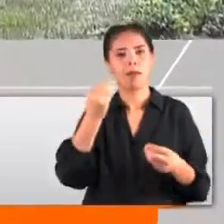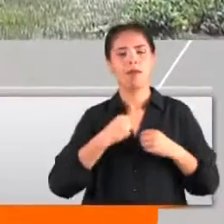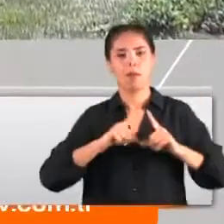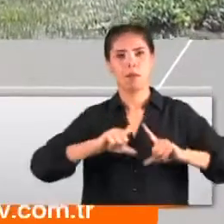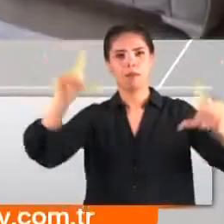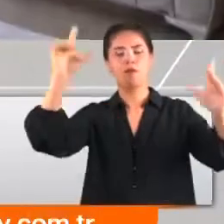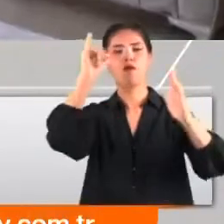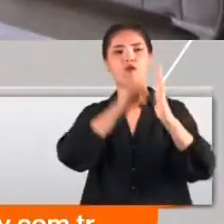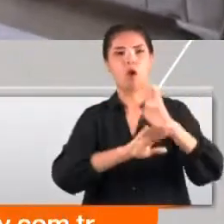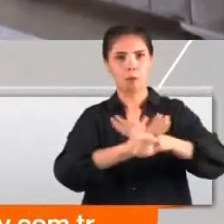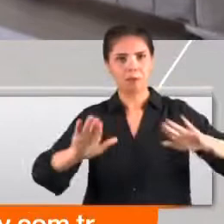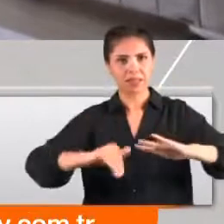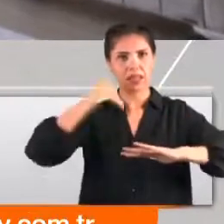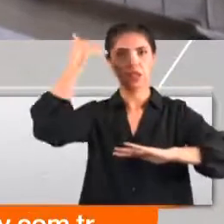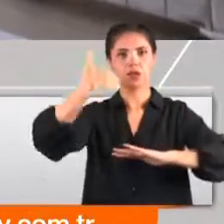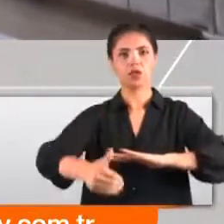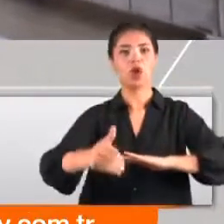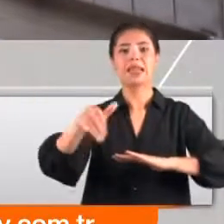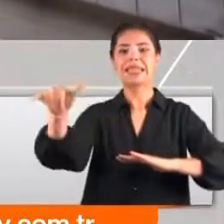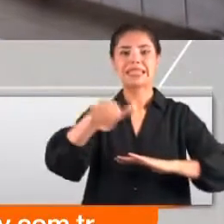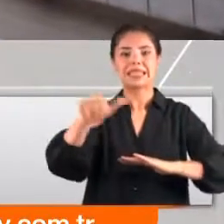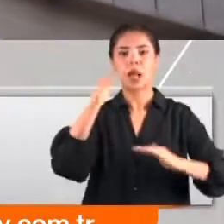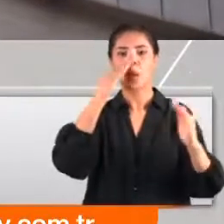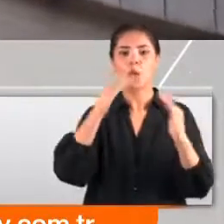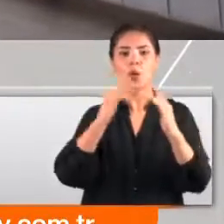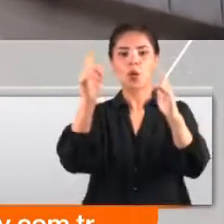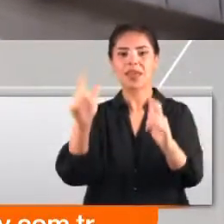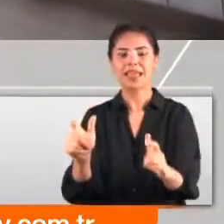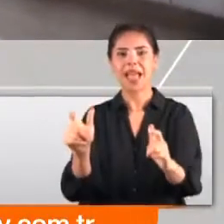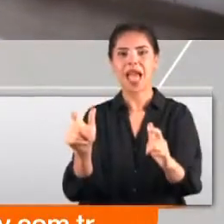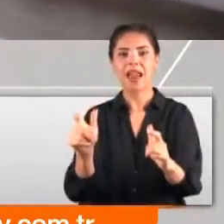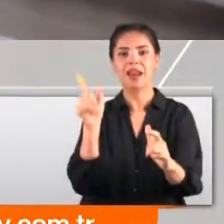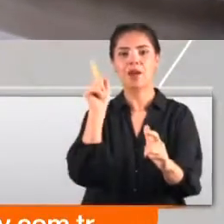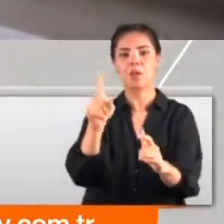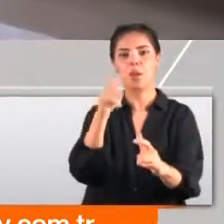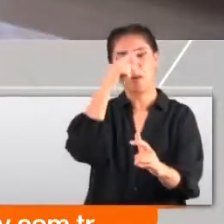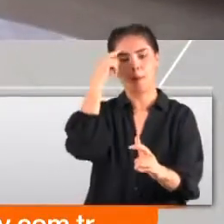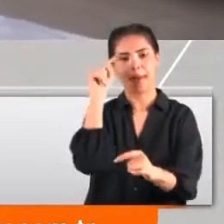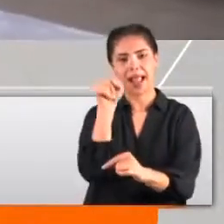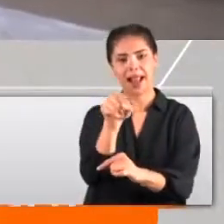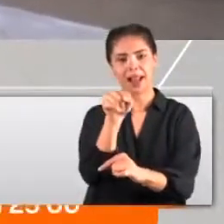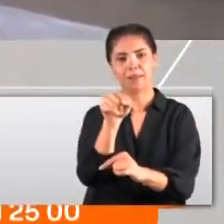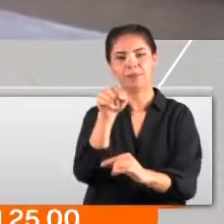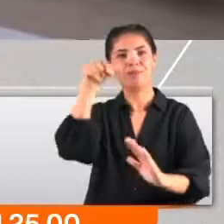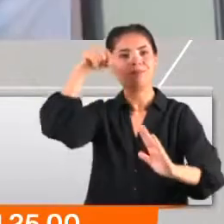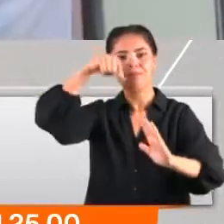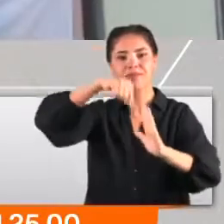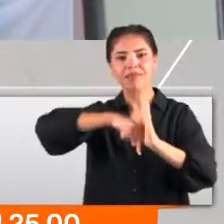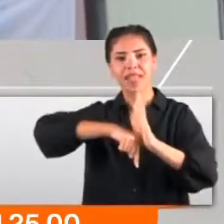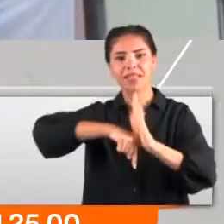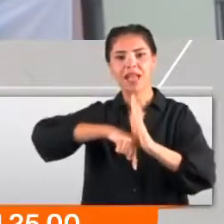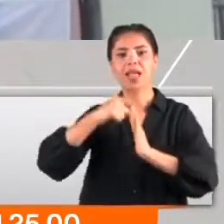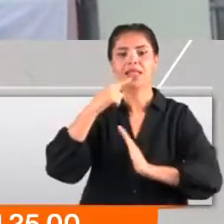formunu geçtikten sonra da size en yakın ve en uygun bölge sistem tarafından belirleniyor. Detay